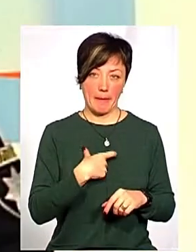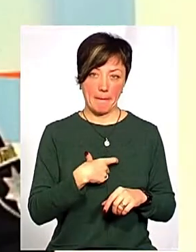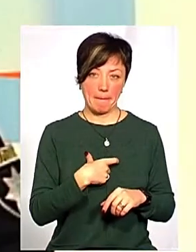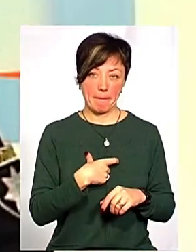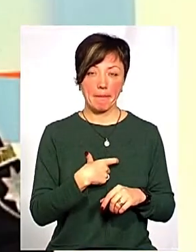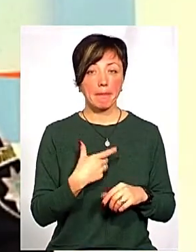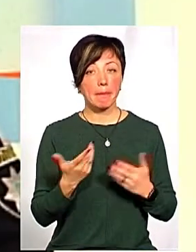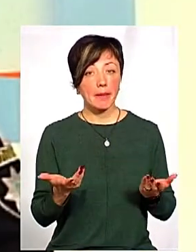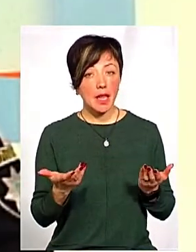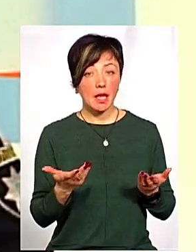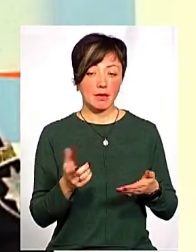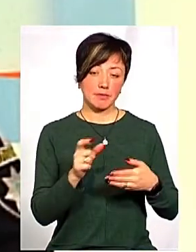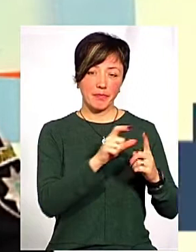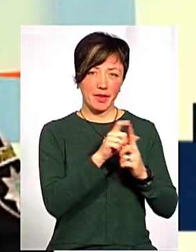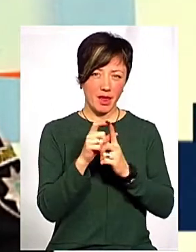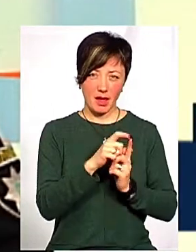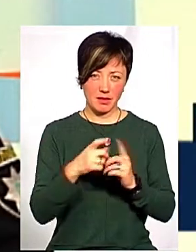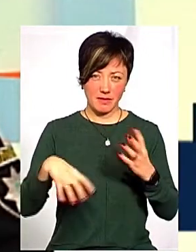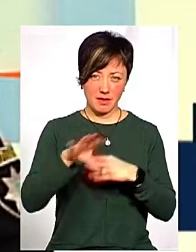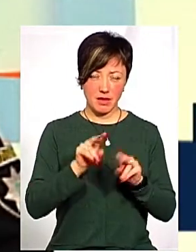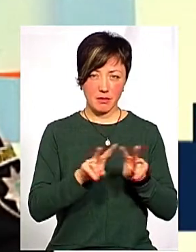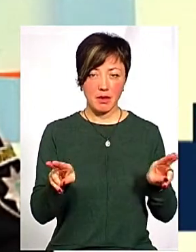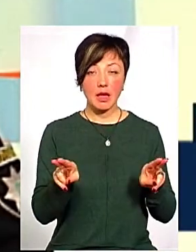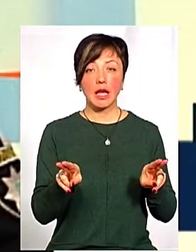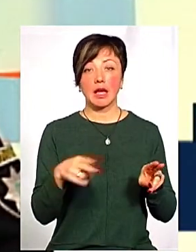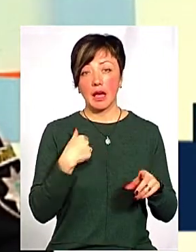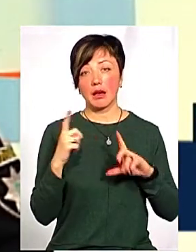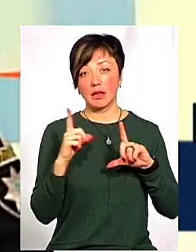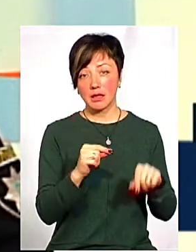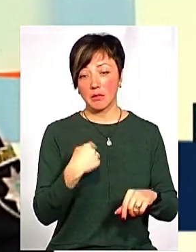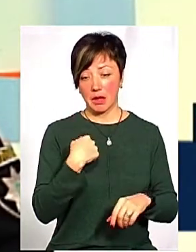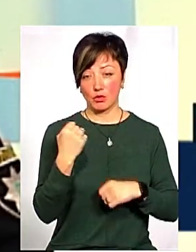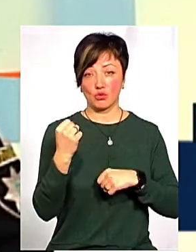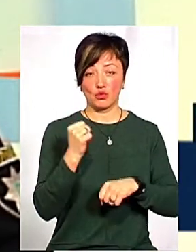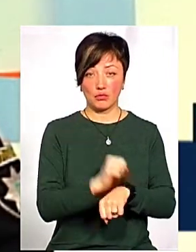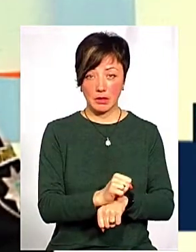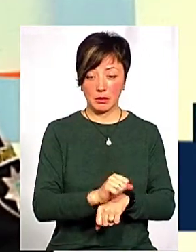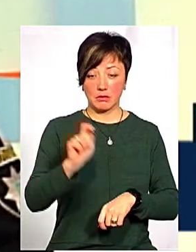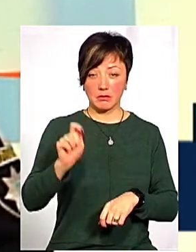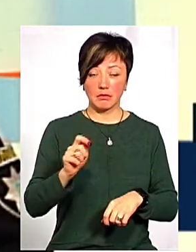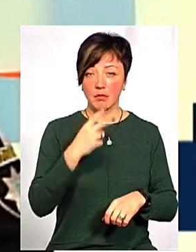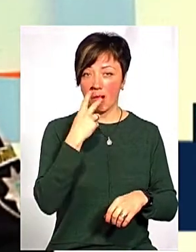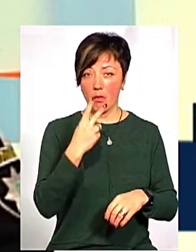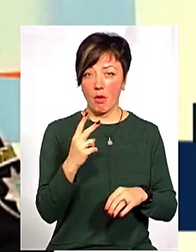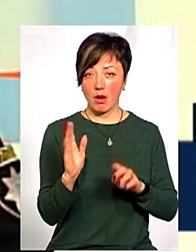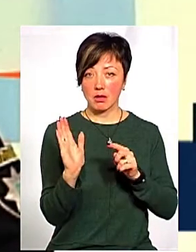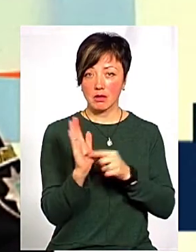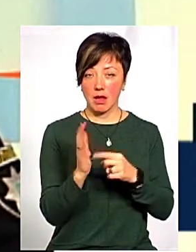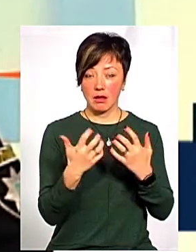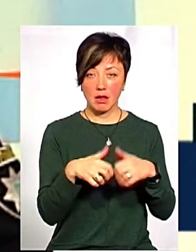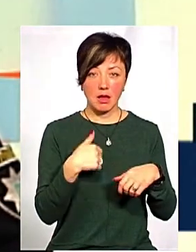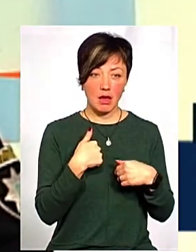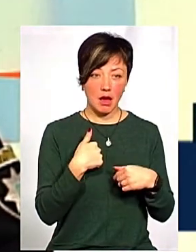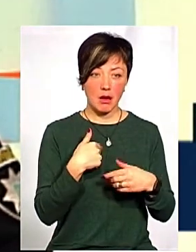поступити. Тексти, в принципі, майже у всіх одинакові. Їхав, зупинили, показали, я